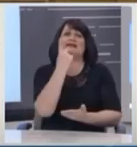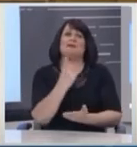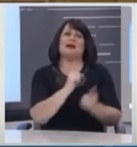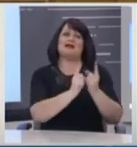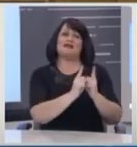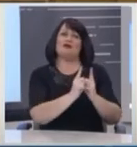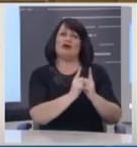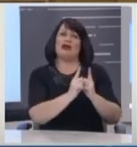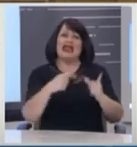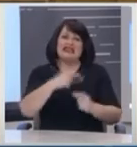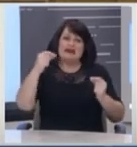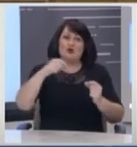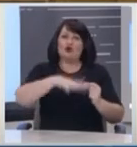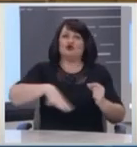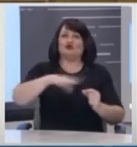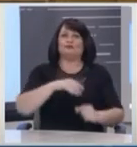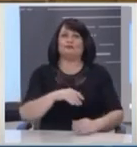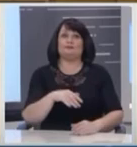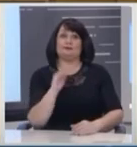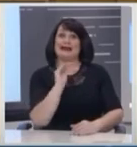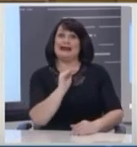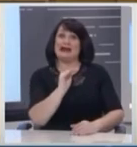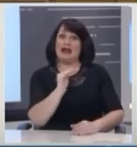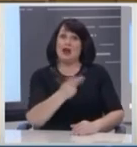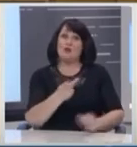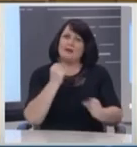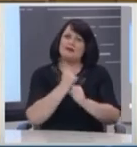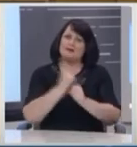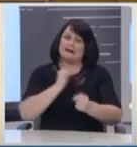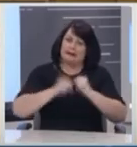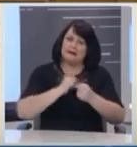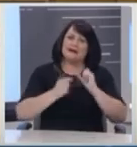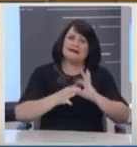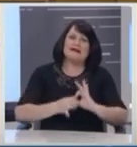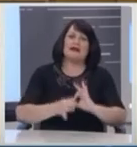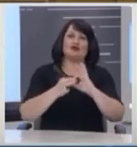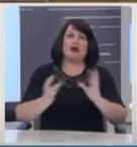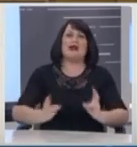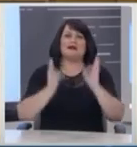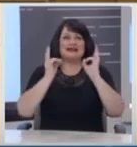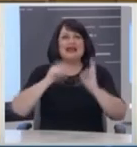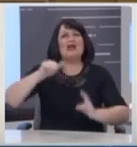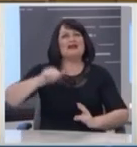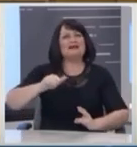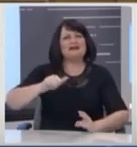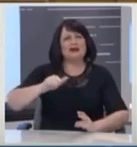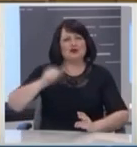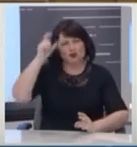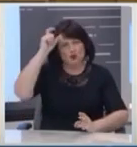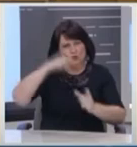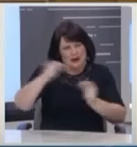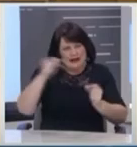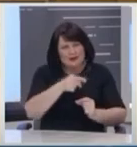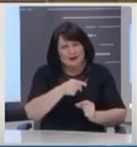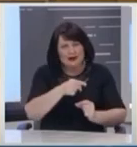κυπριακής ιδιοκτησίας. Τους καλούμε όμως να επιμείνουν. Καλούμε τον Αναστασιάδη και τον Ακιτζή να διαψεύσουν